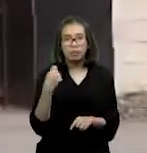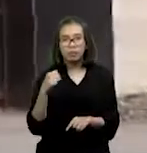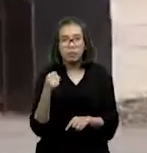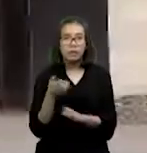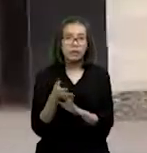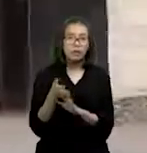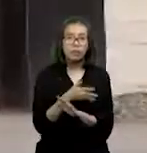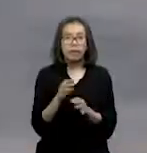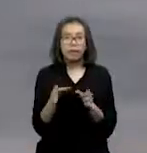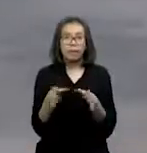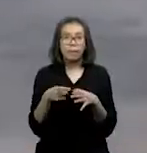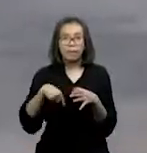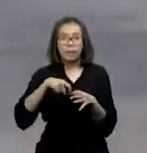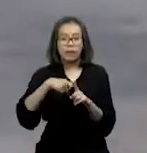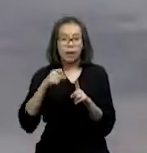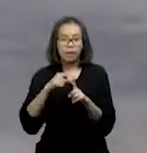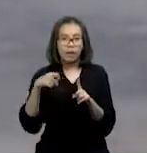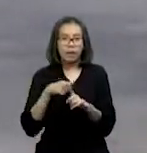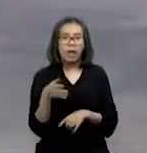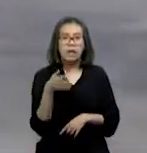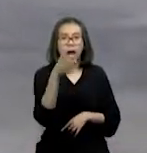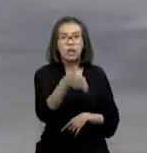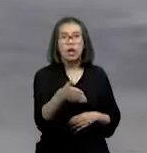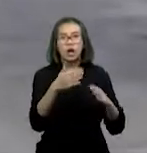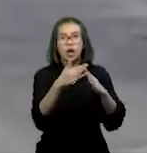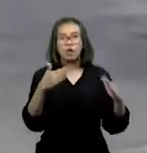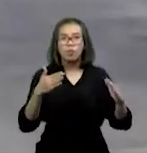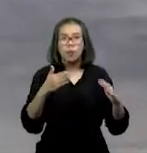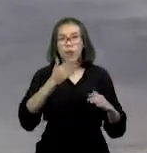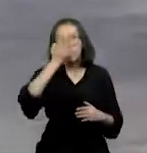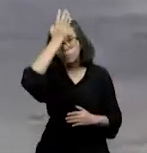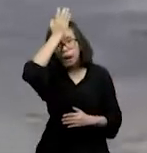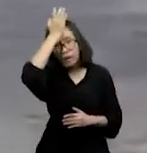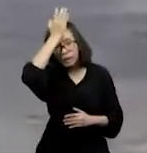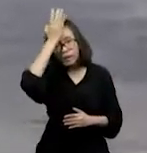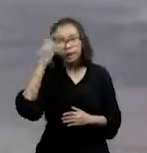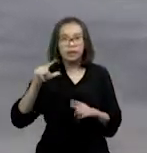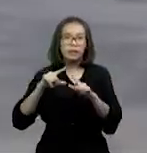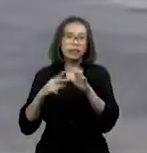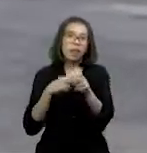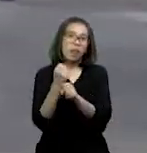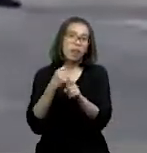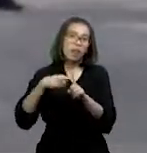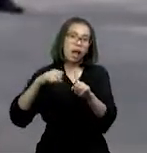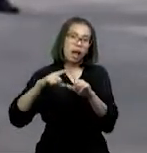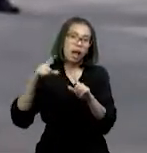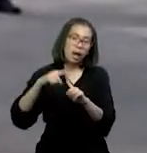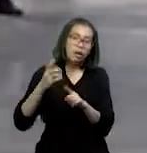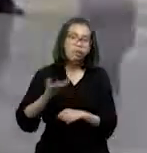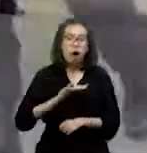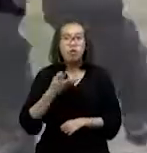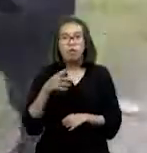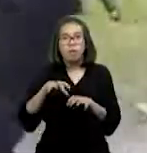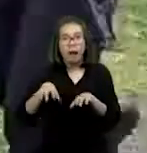Sebelumnya penyidik KPK juga menggeledah rumah pribadi terbit di Desa Raja Tengah, Kecamatan Kuala, Kabupaten Langkat, Sumatera Utara untuk mencari barang